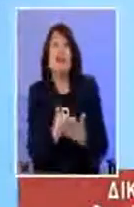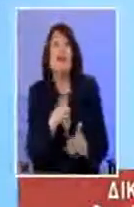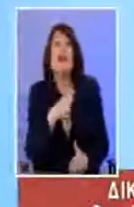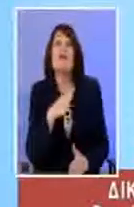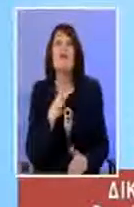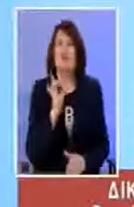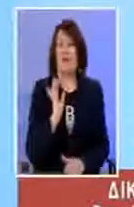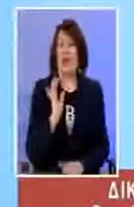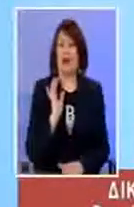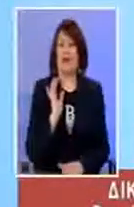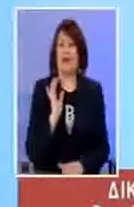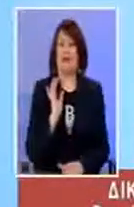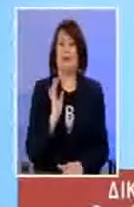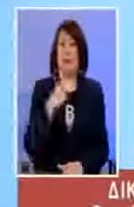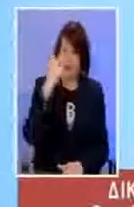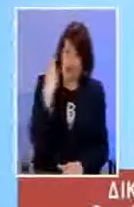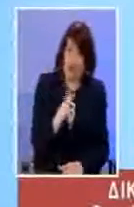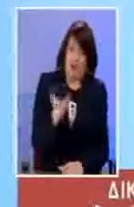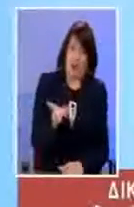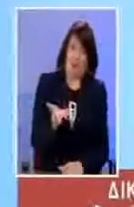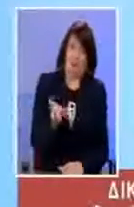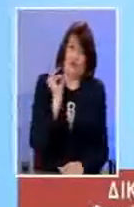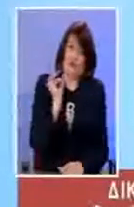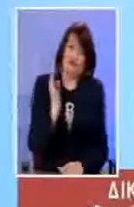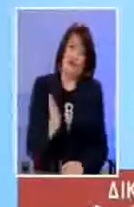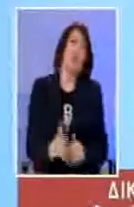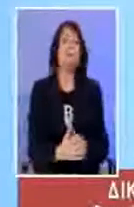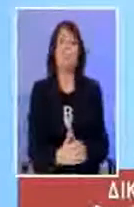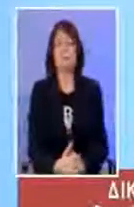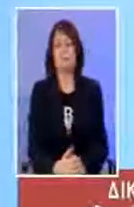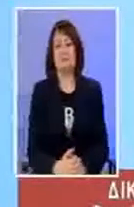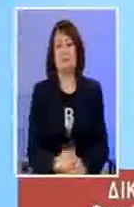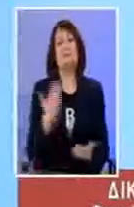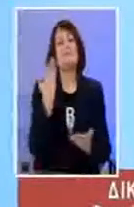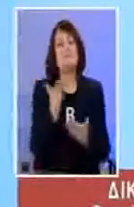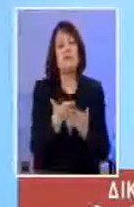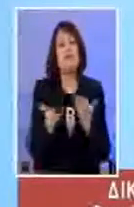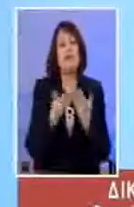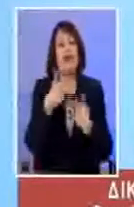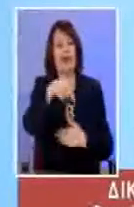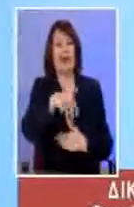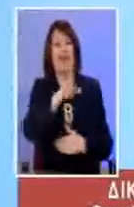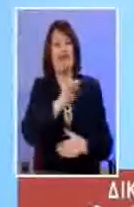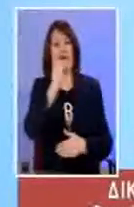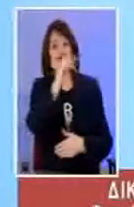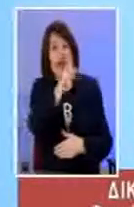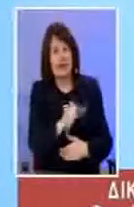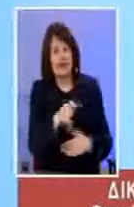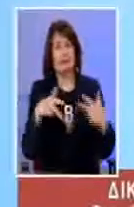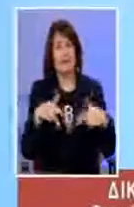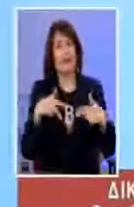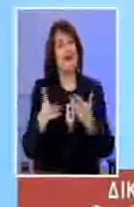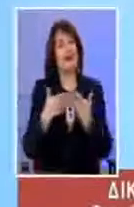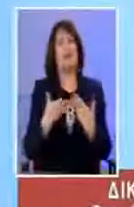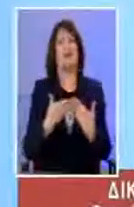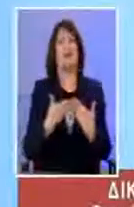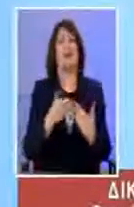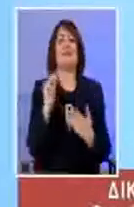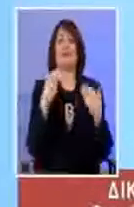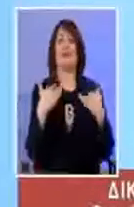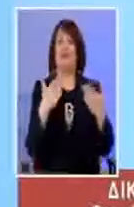θέλουμε και το δικαιούστε κυρίως. Γι' αυτό ακριβώς λοιπόν θέλουμε, ζητάμε τη βοήθεια, εδώ και η κυρία Γεννάκου σαν Ευρωβουλευτής και η πολιτεία γενικά και η Βουλή